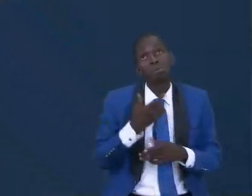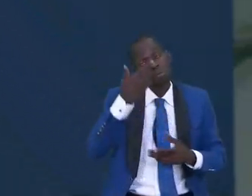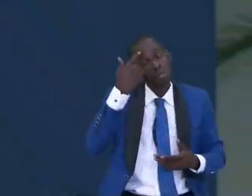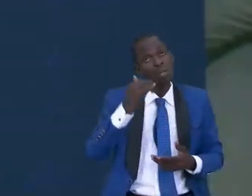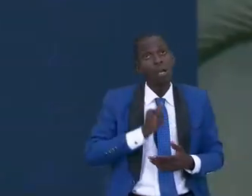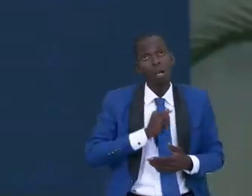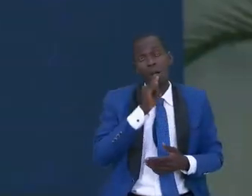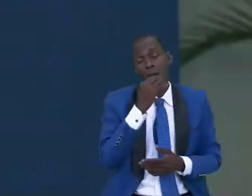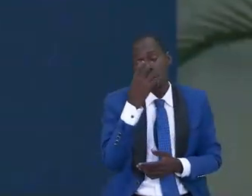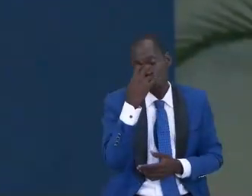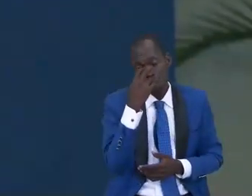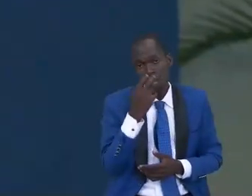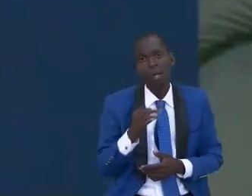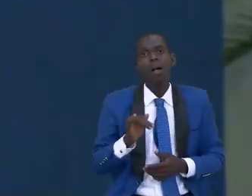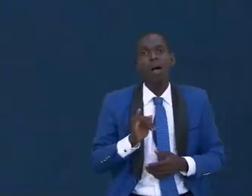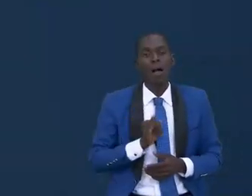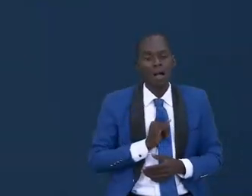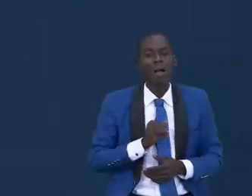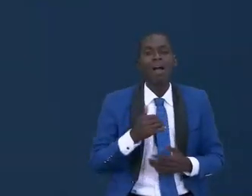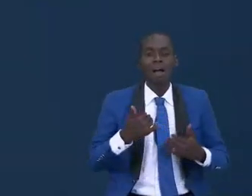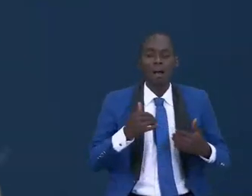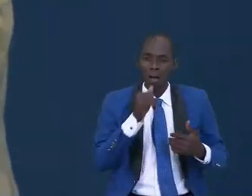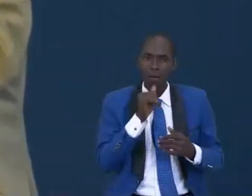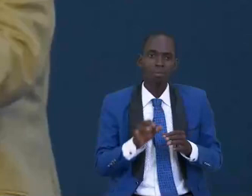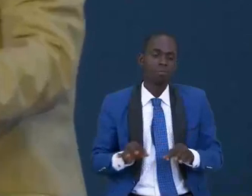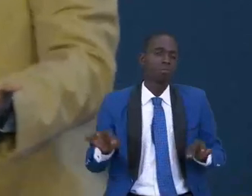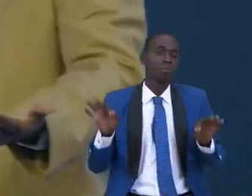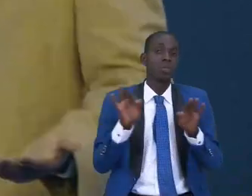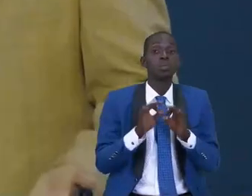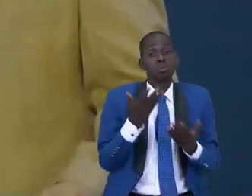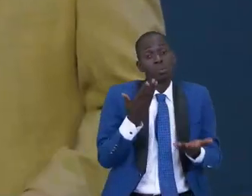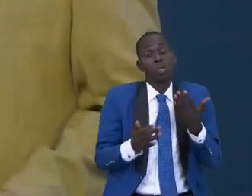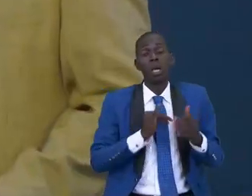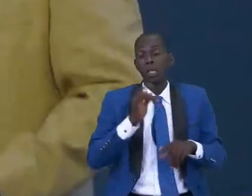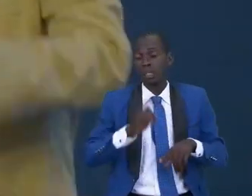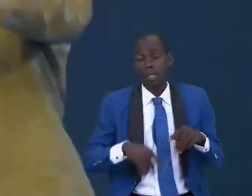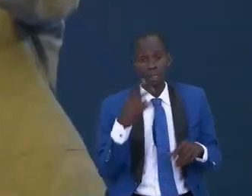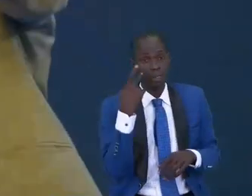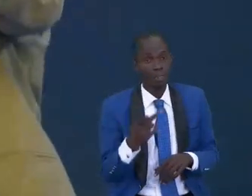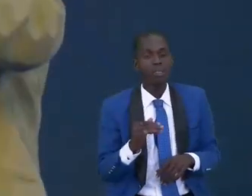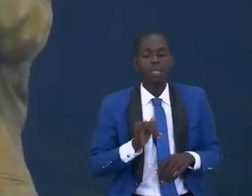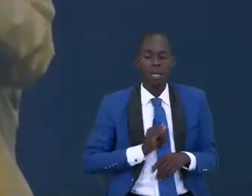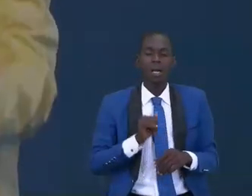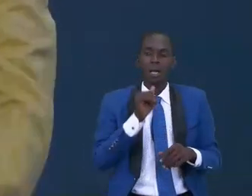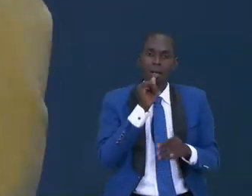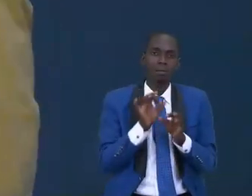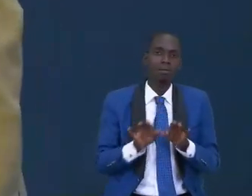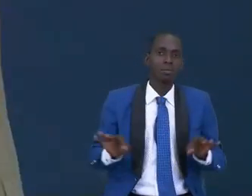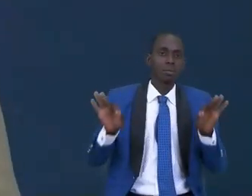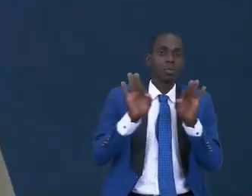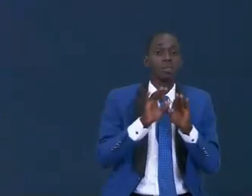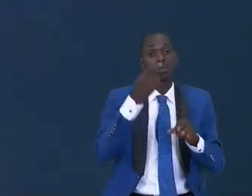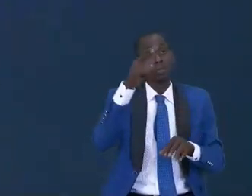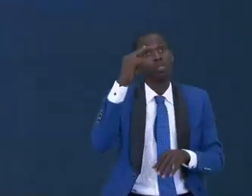oui, quoi que je sois. Aveugle. Oui, moi aussi j'ai le mérite. Oui, je ne peux pas voir, mais j'ai le mérite. Est-ce que vous dites